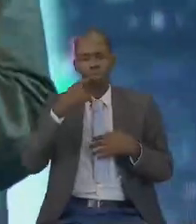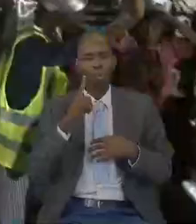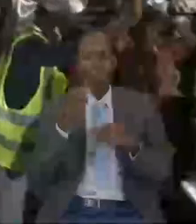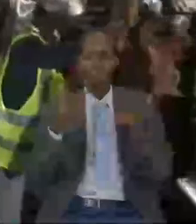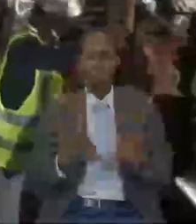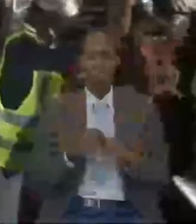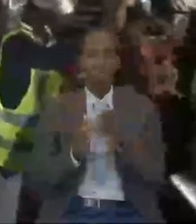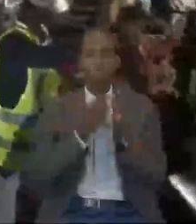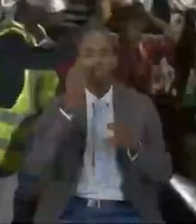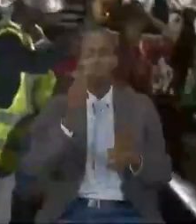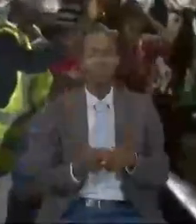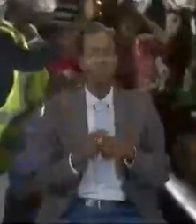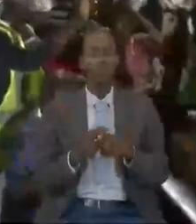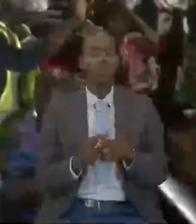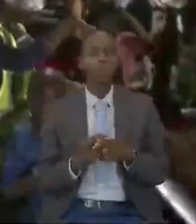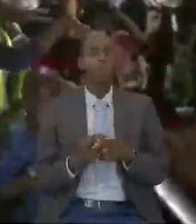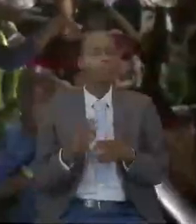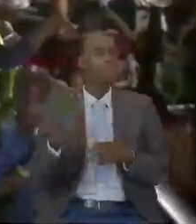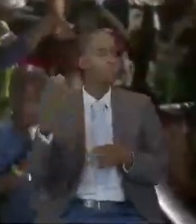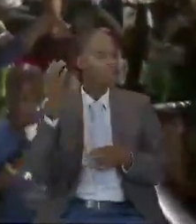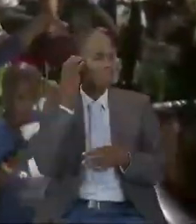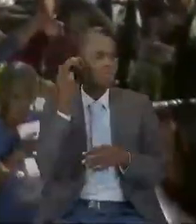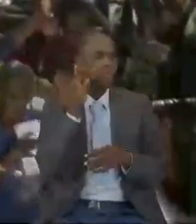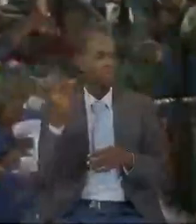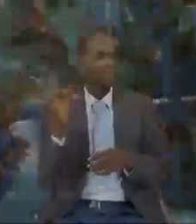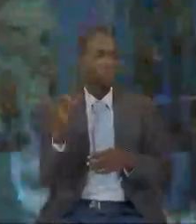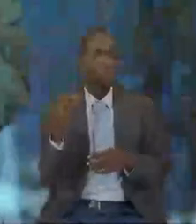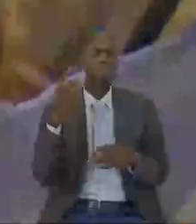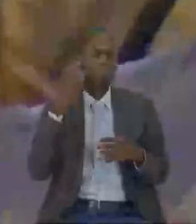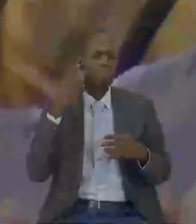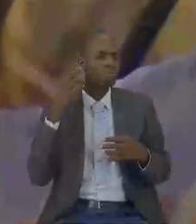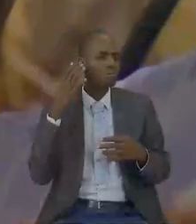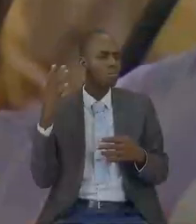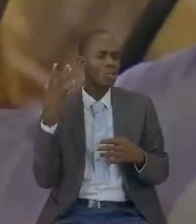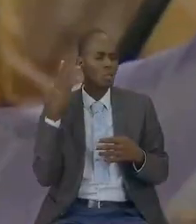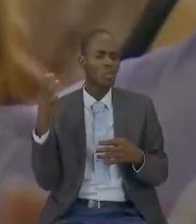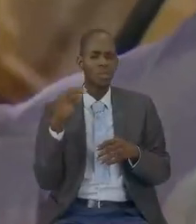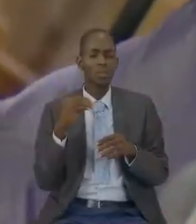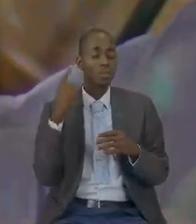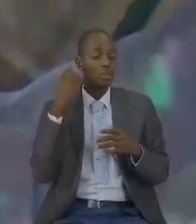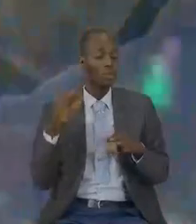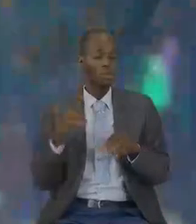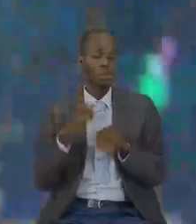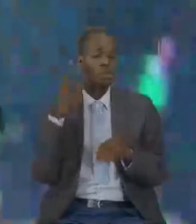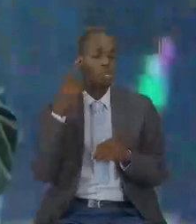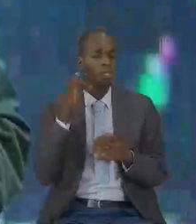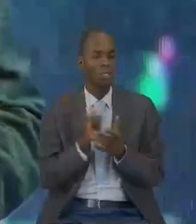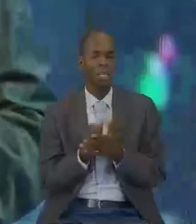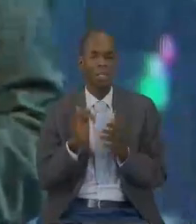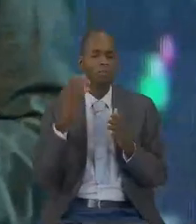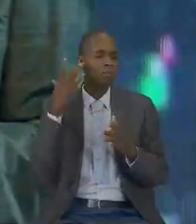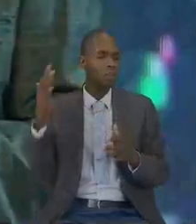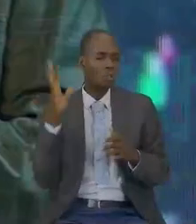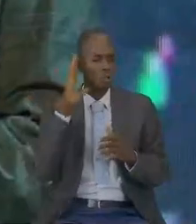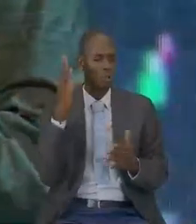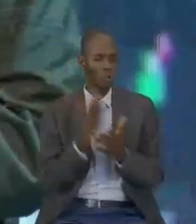Père de sang, dessèche-toi au nom de Jésus. Toi, tu entends des bruits dans les oreilles. Ces bruits vont